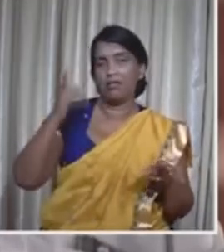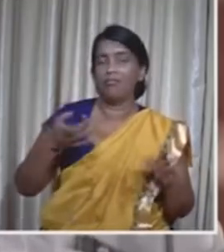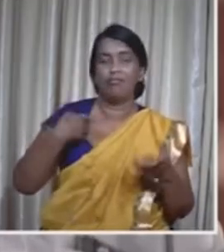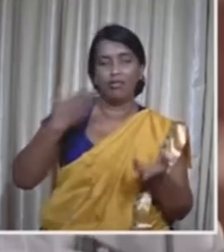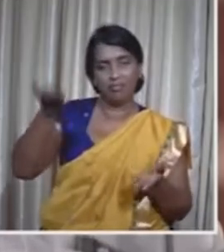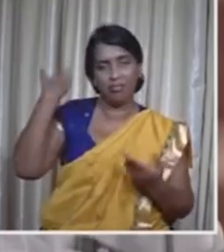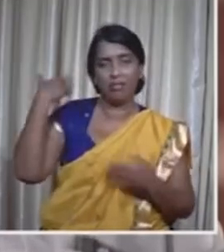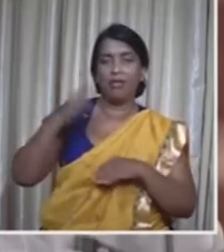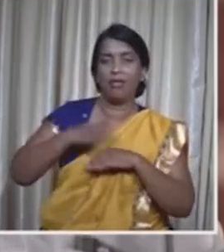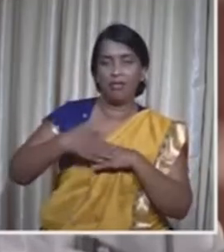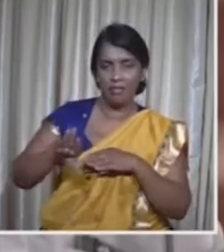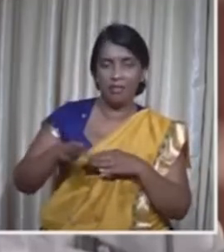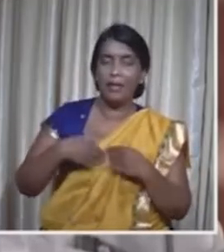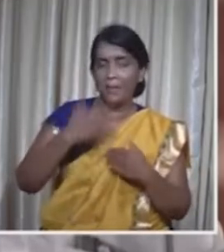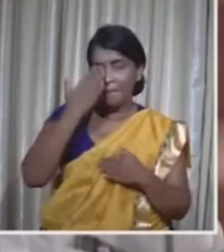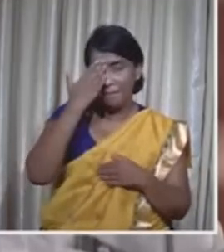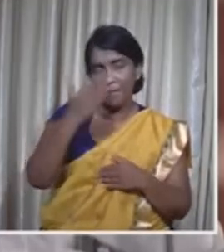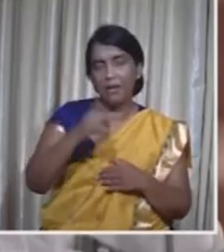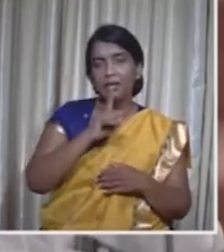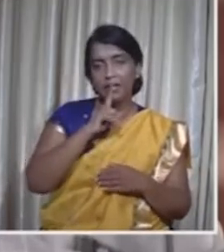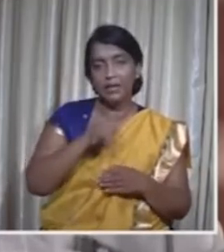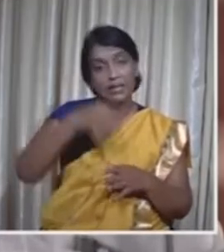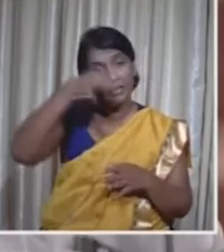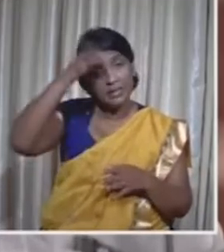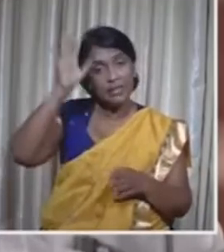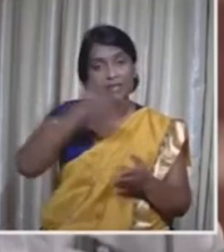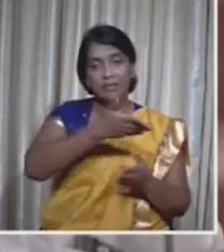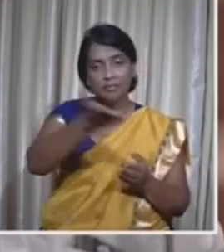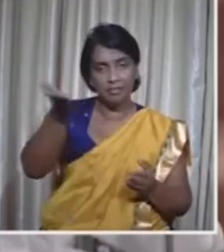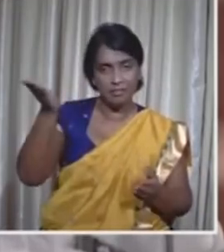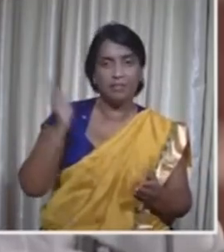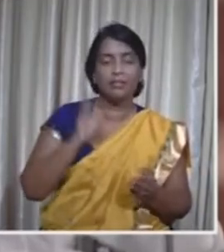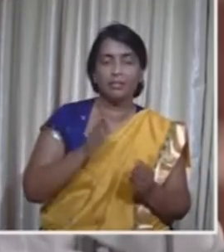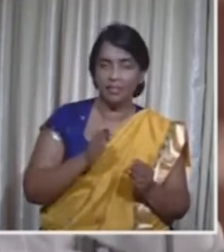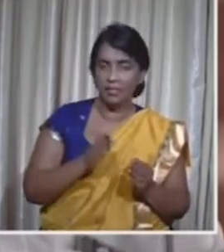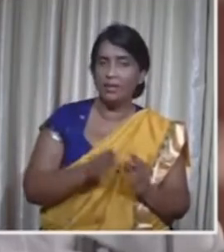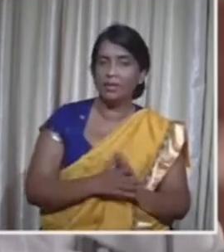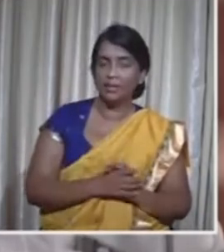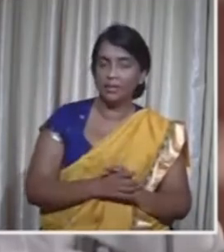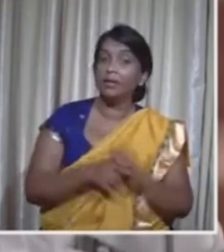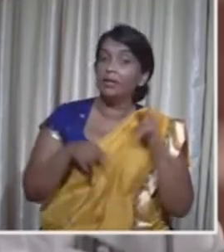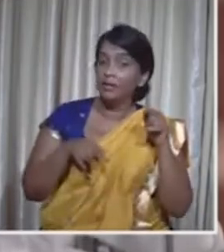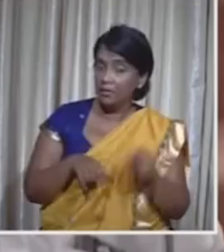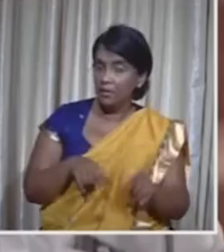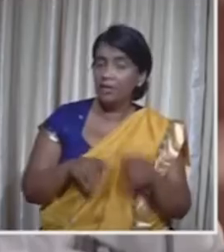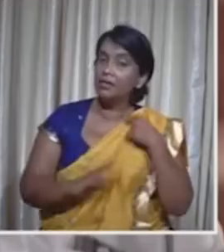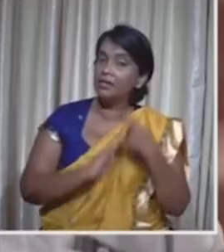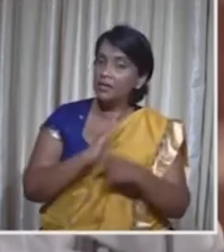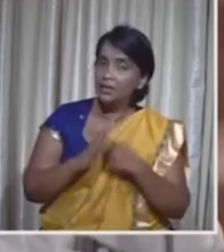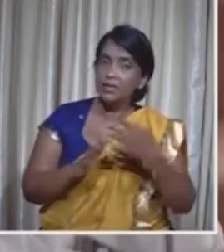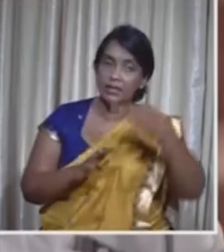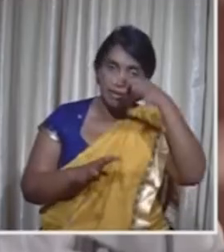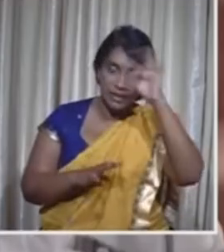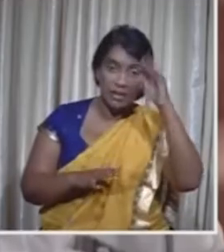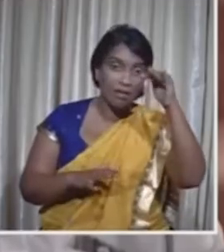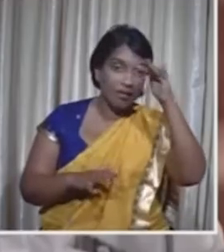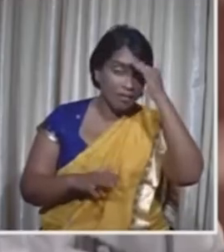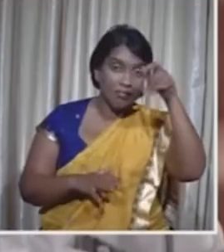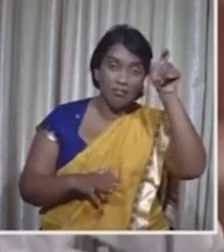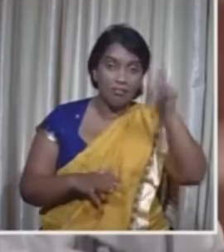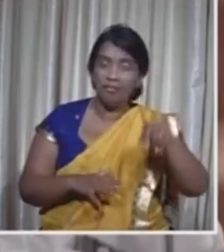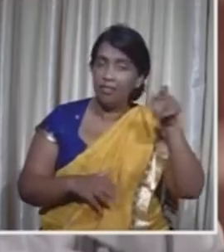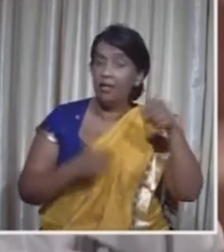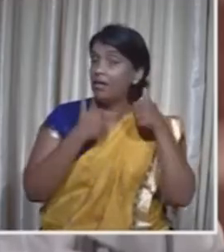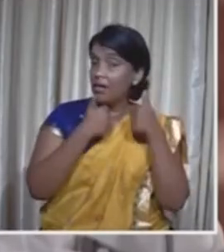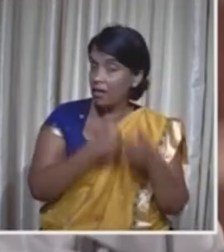இருக்கின்ற சிங்கள தலைவர்கள் இன்னும் ஒரு நேர் பாங்கோடு சிந்திக்க தயாரில்லை. நீங்கள் தெரிவு செய்தவர்கள் இன்று உங்கள் மீது சவாரி